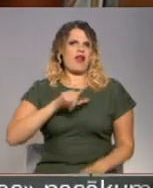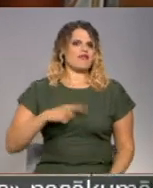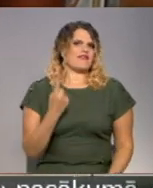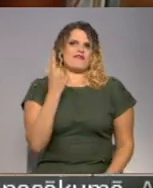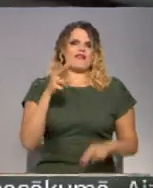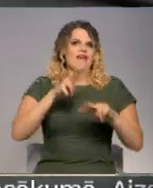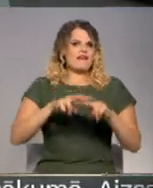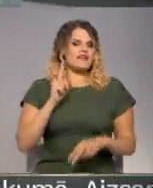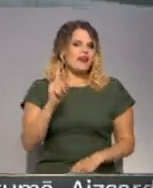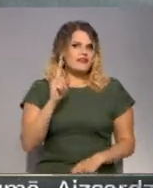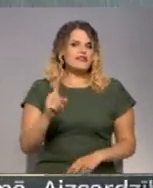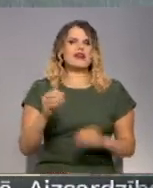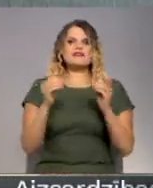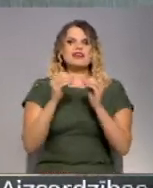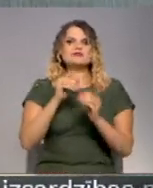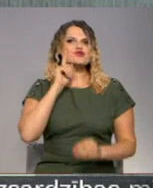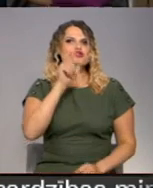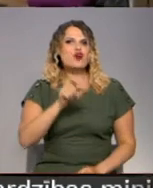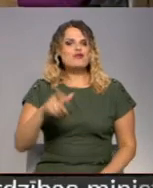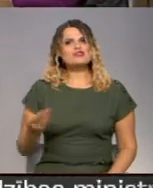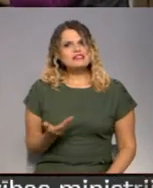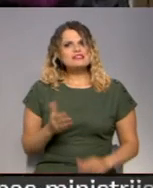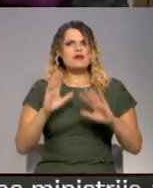novadā. Te ir vieta 10 jauniešiem, bet